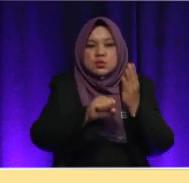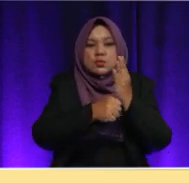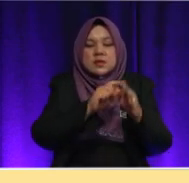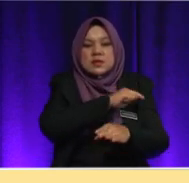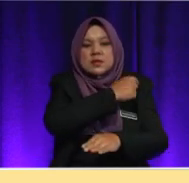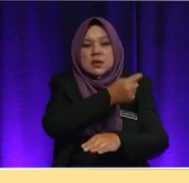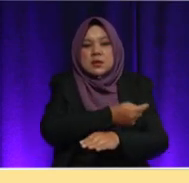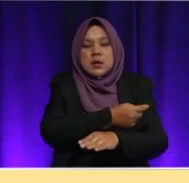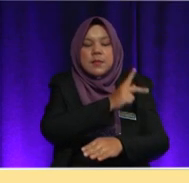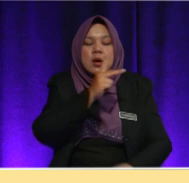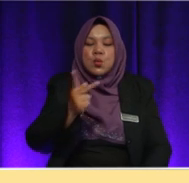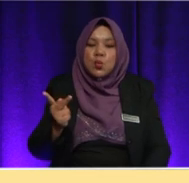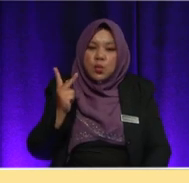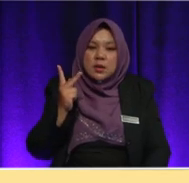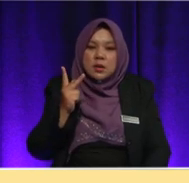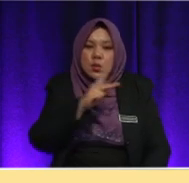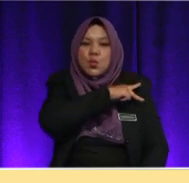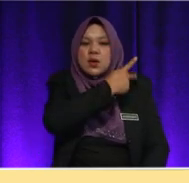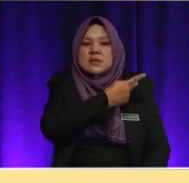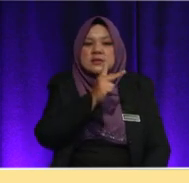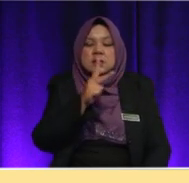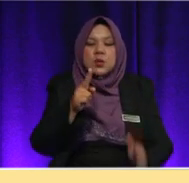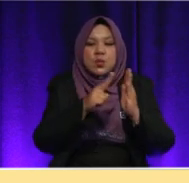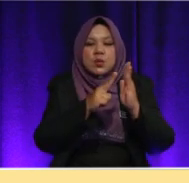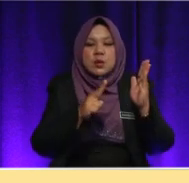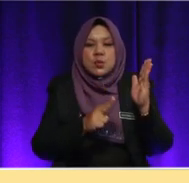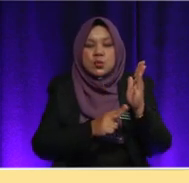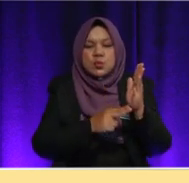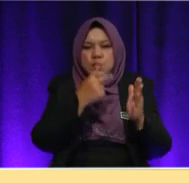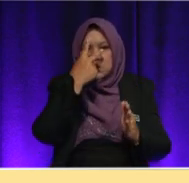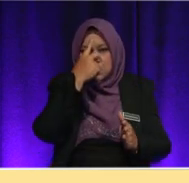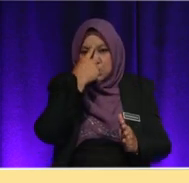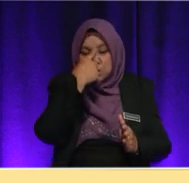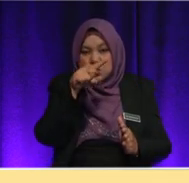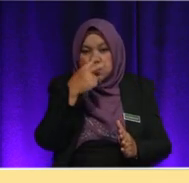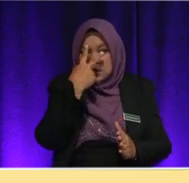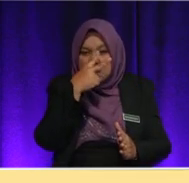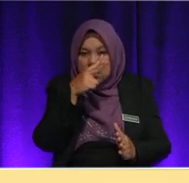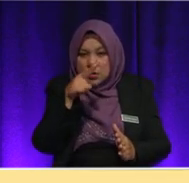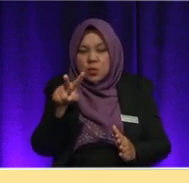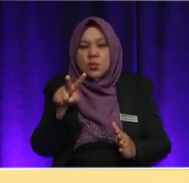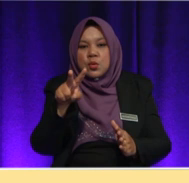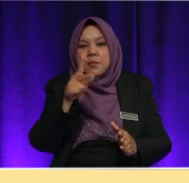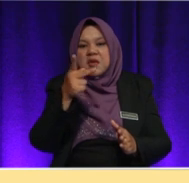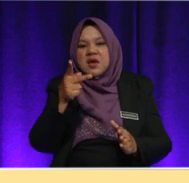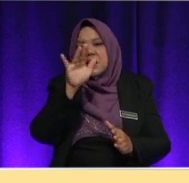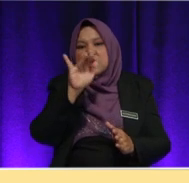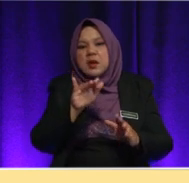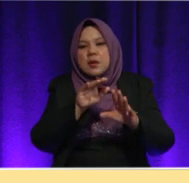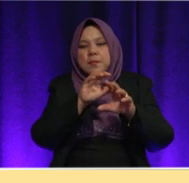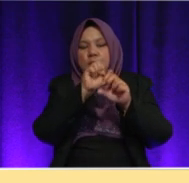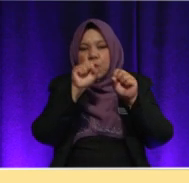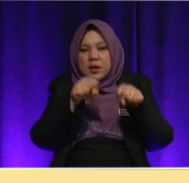menguatkan undang-undang Oke undang-undang dapat memantau supaya tidak melakukan perkara yang boleh menyebabkan